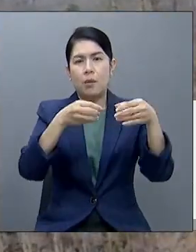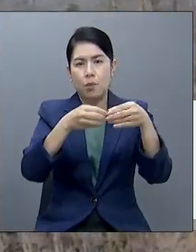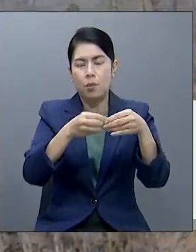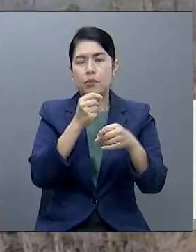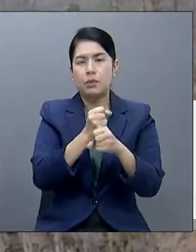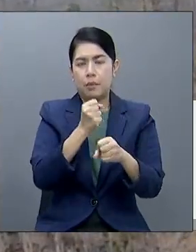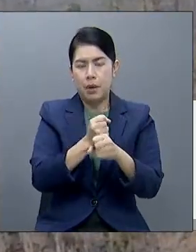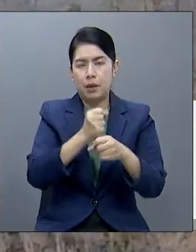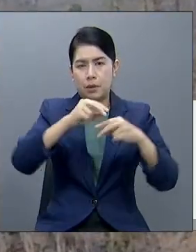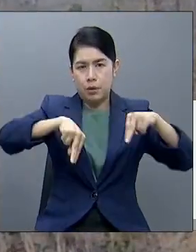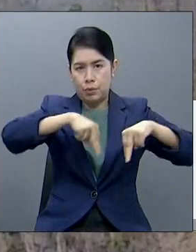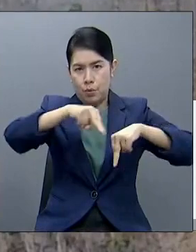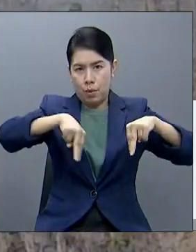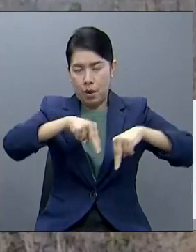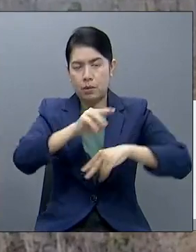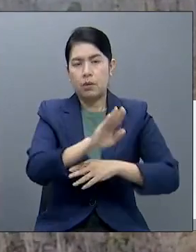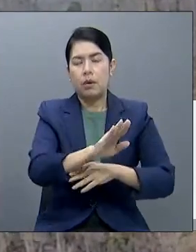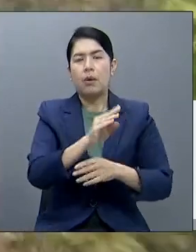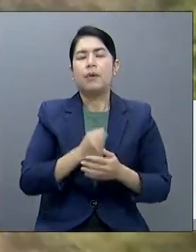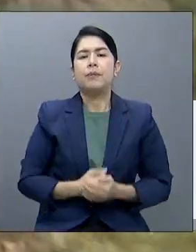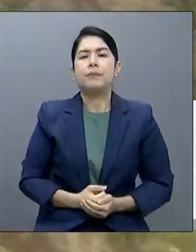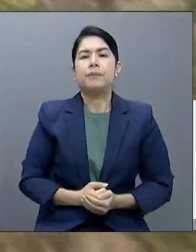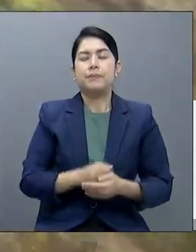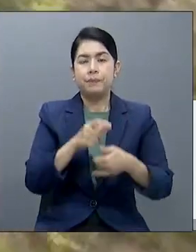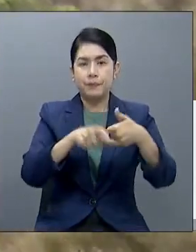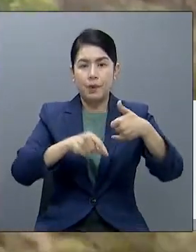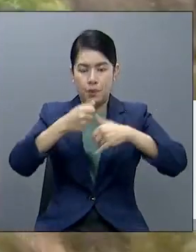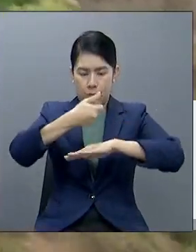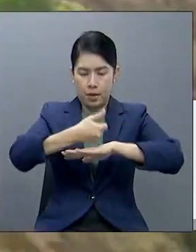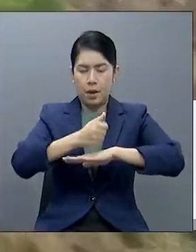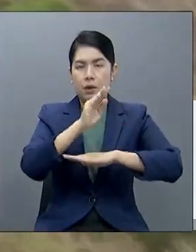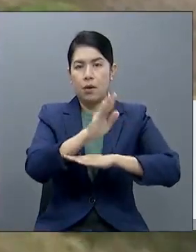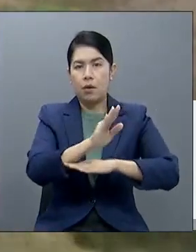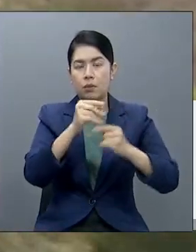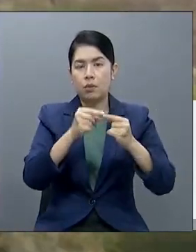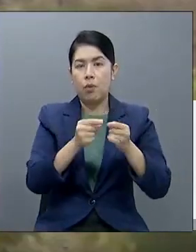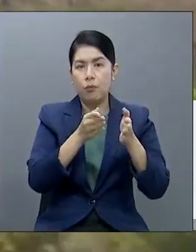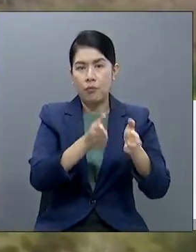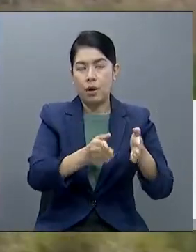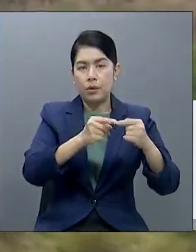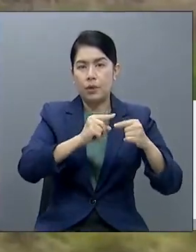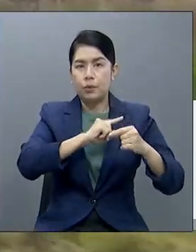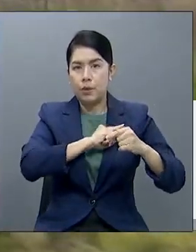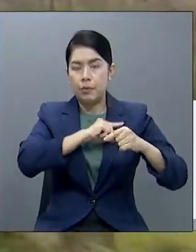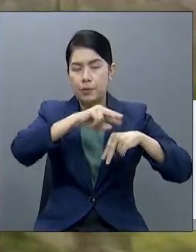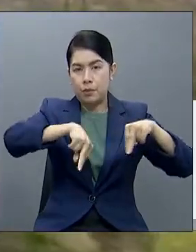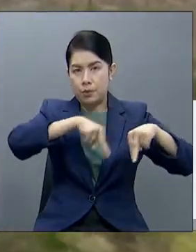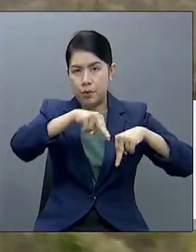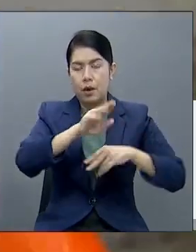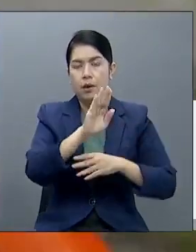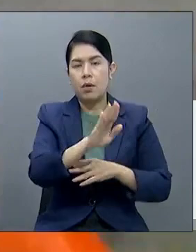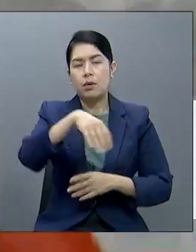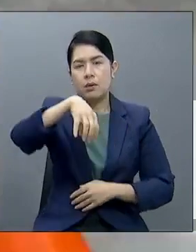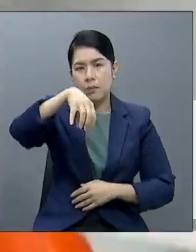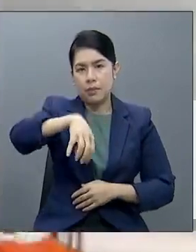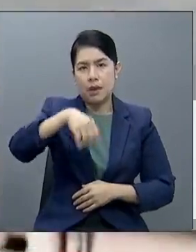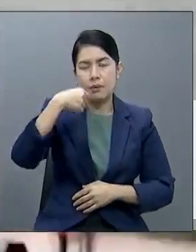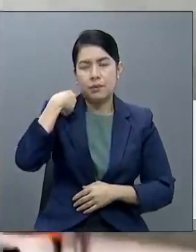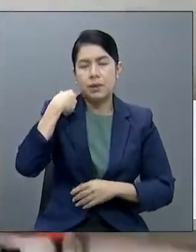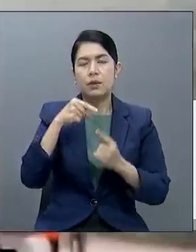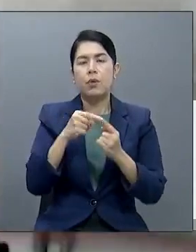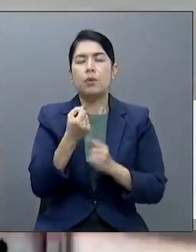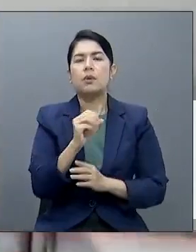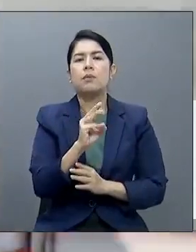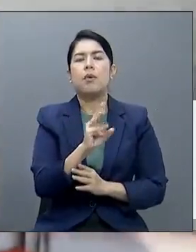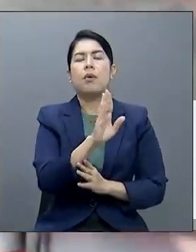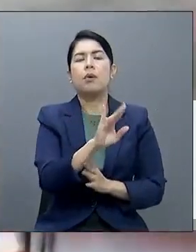ดำนายสมนึกเท้าพาผู้อำนวยการส่วนควบคุมและปฏิบัติการไฟป่าสำนักบริหารพื้นที่อนุรักษ์ที่16เชียงใหม่ระ